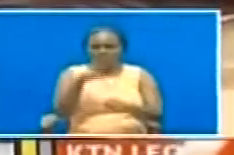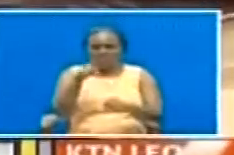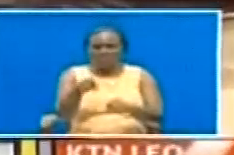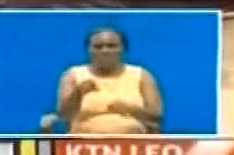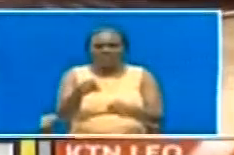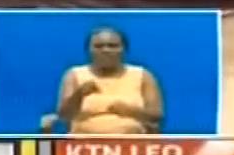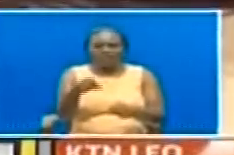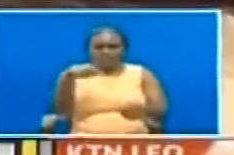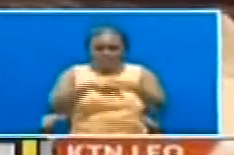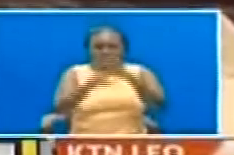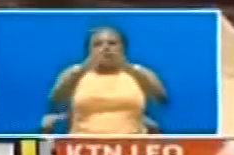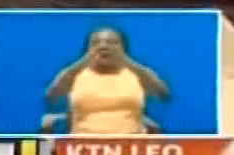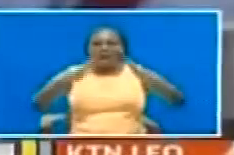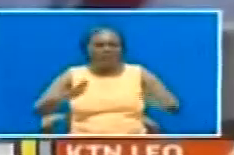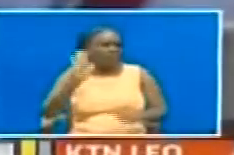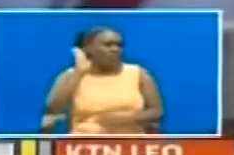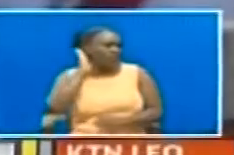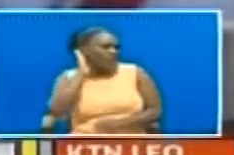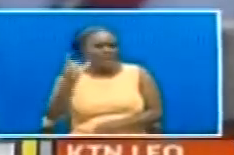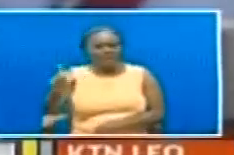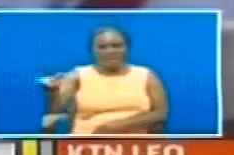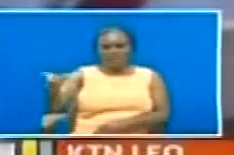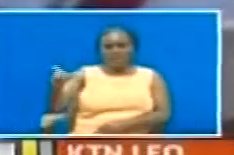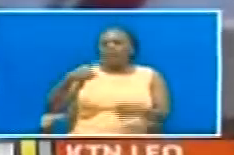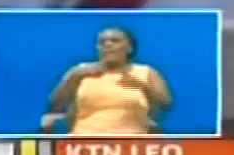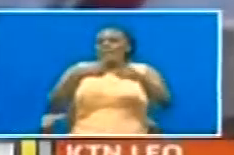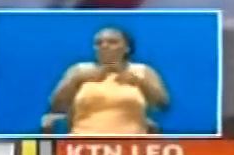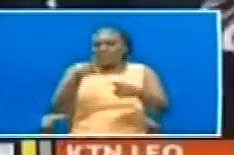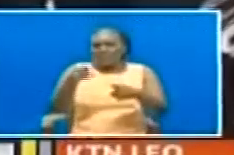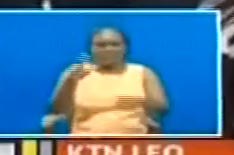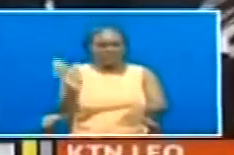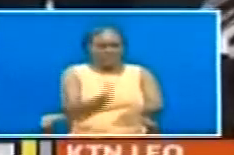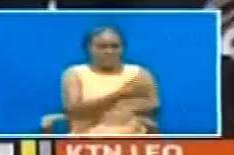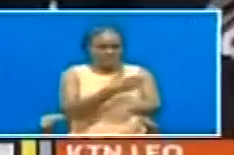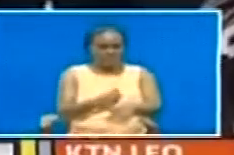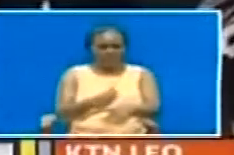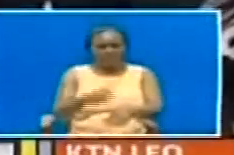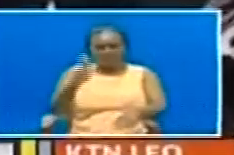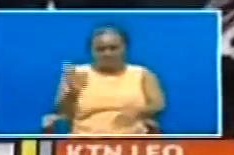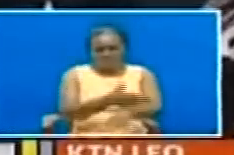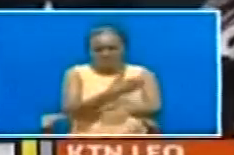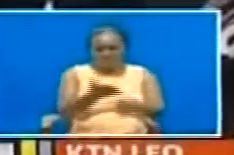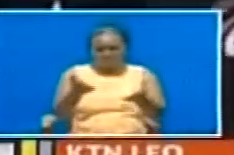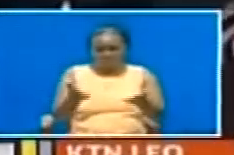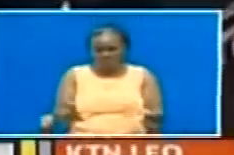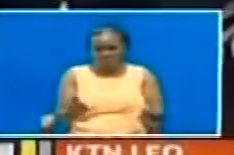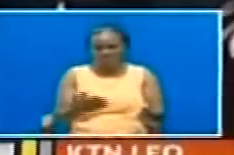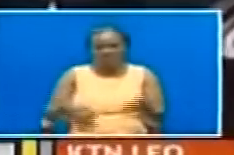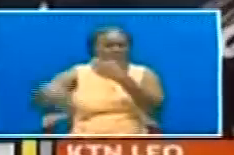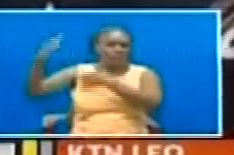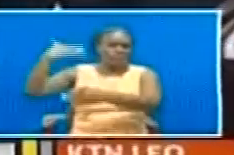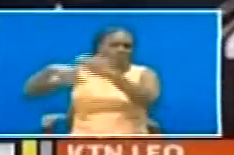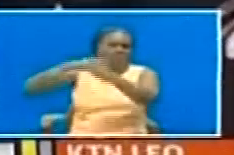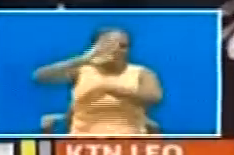anashinda akiwa humu ndani akisikiliza redio, lakini bado anaimba. Wimbo huu ni wimbo wa